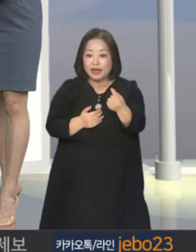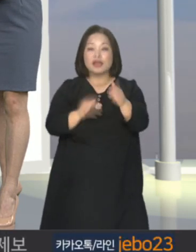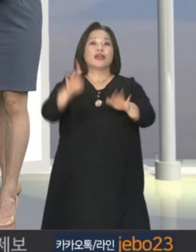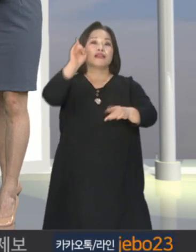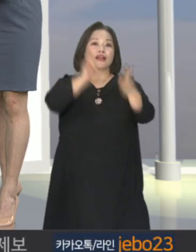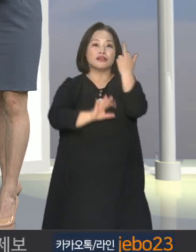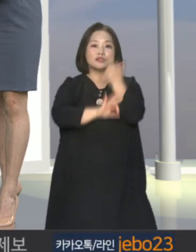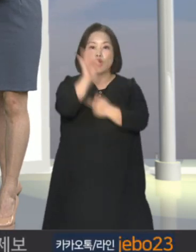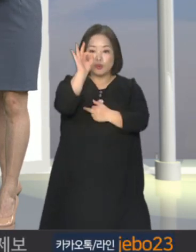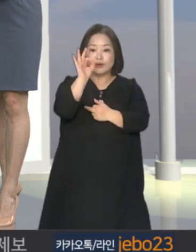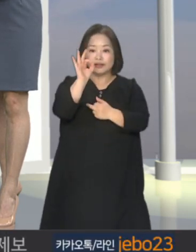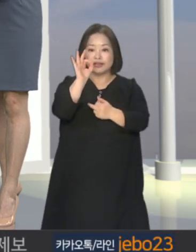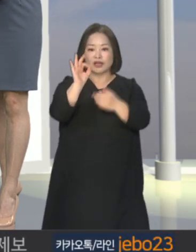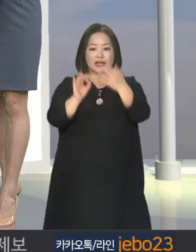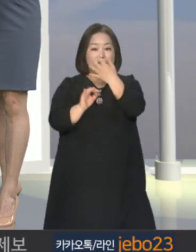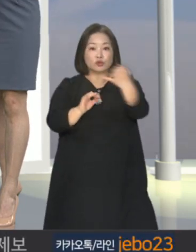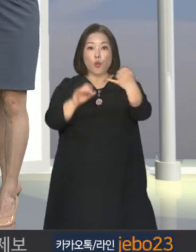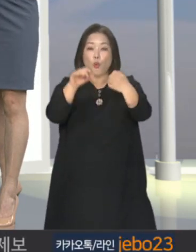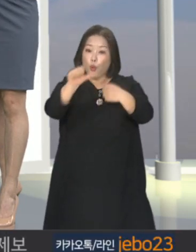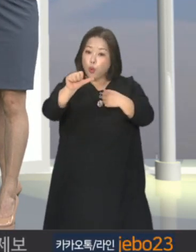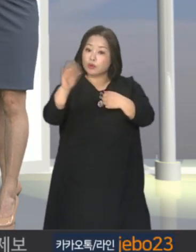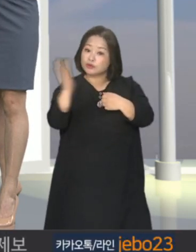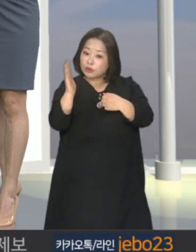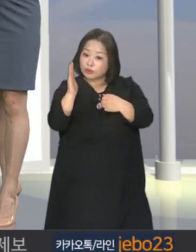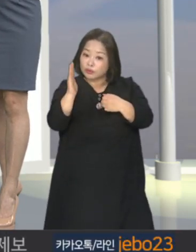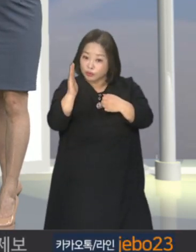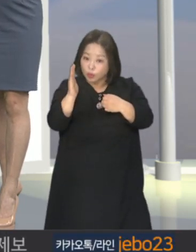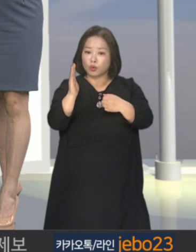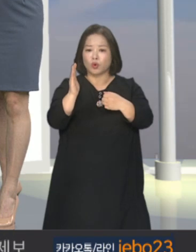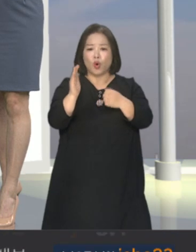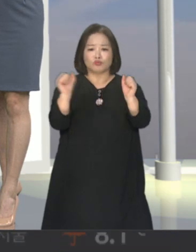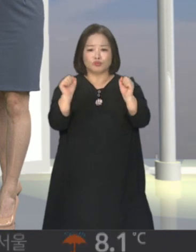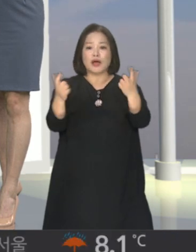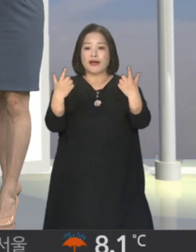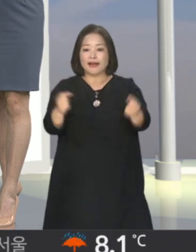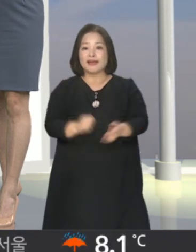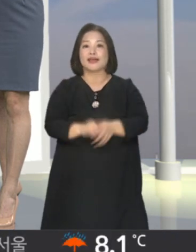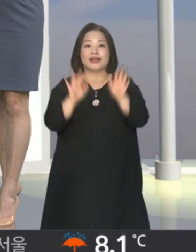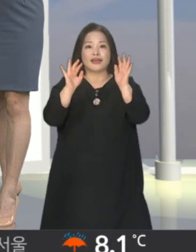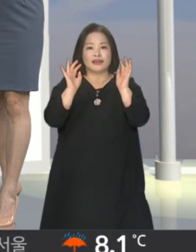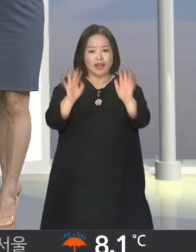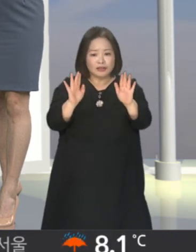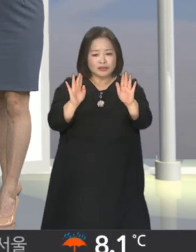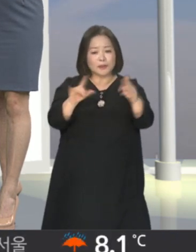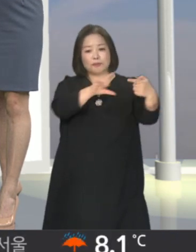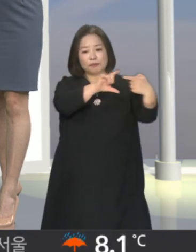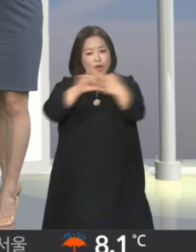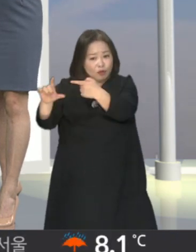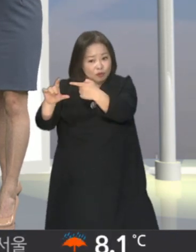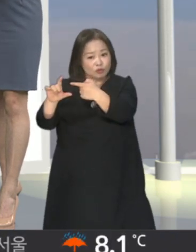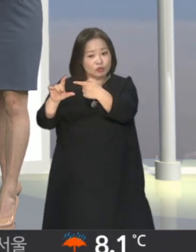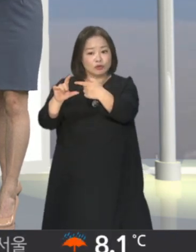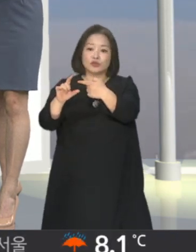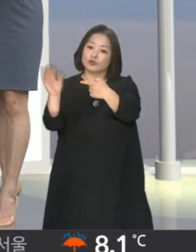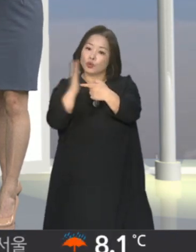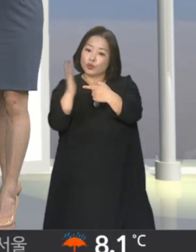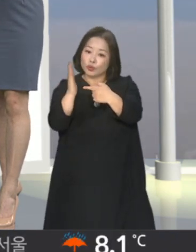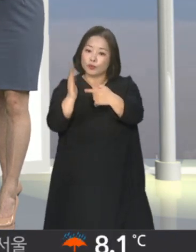내일 서울의 아침 기온은 5도로 오늘보다 5도가량 떨어지겠습니다. 여전히 평년 수준은